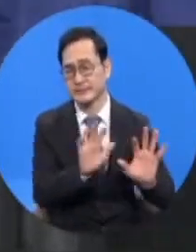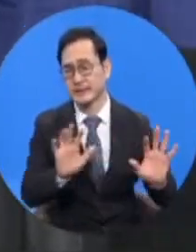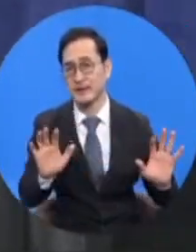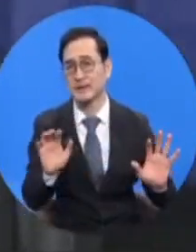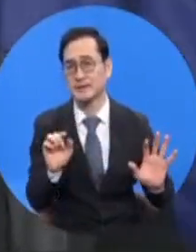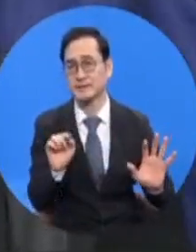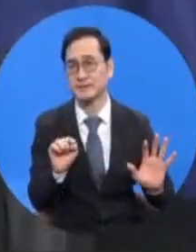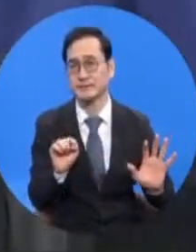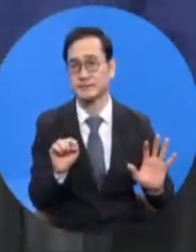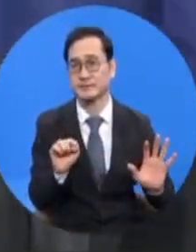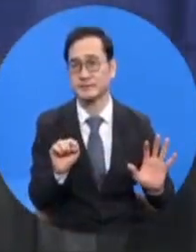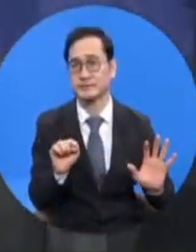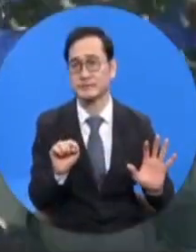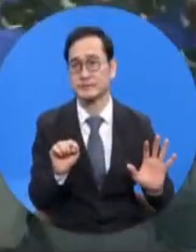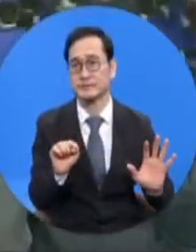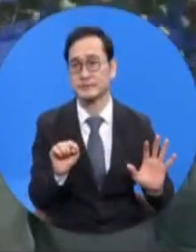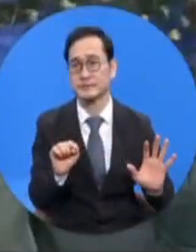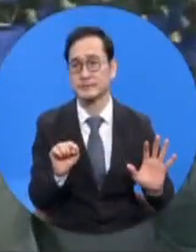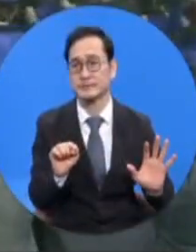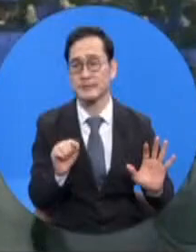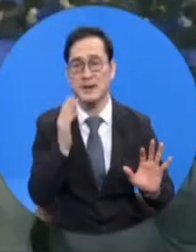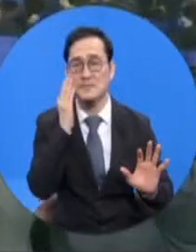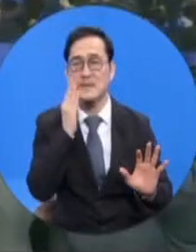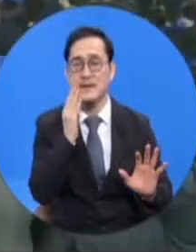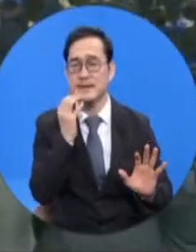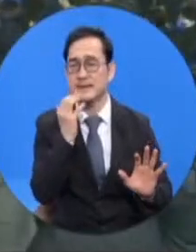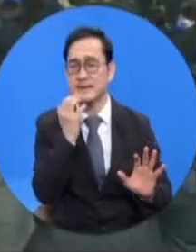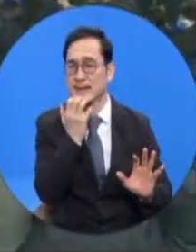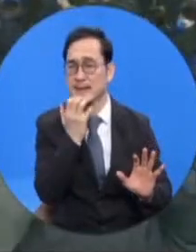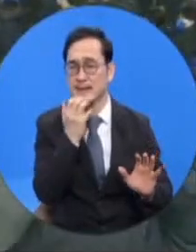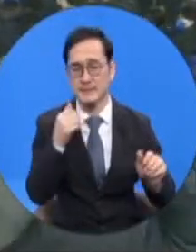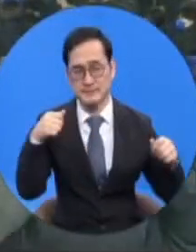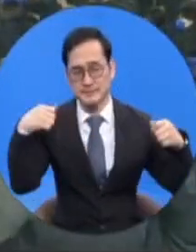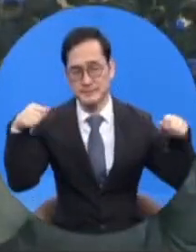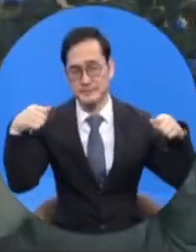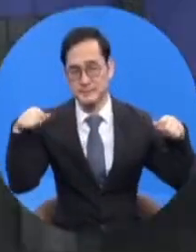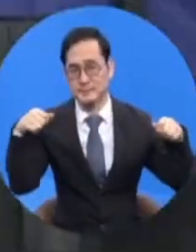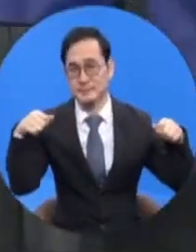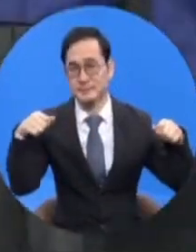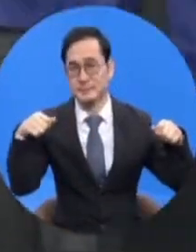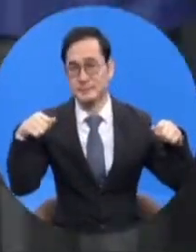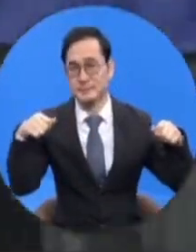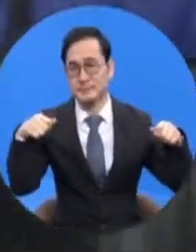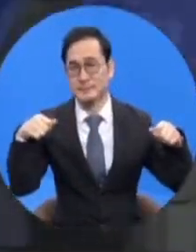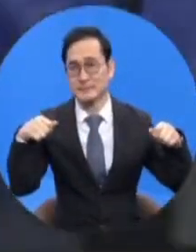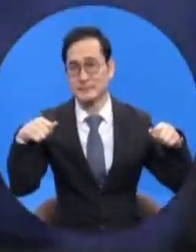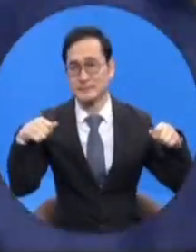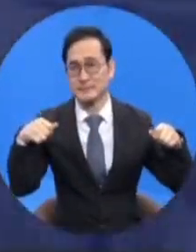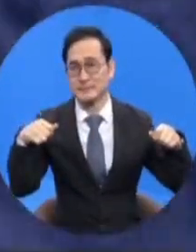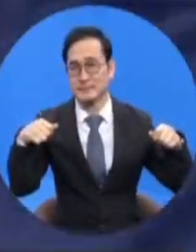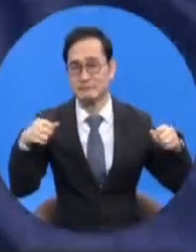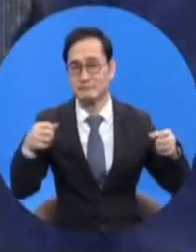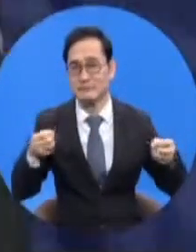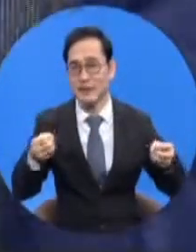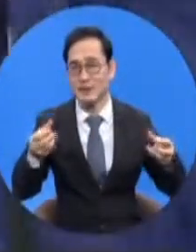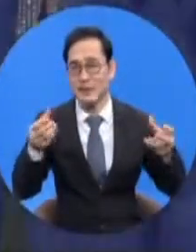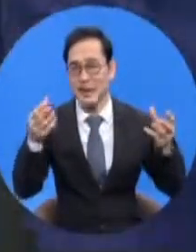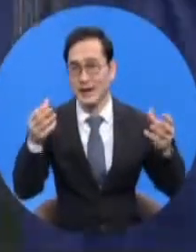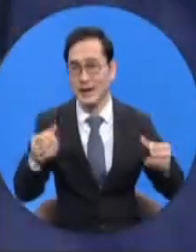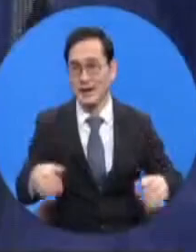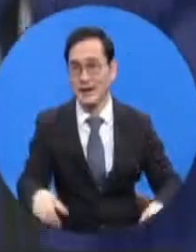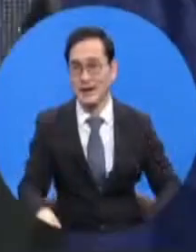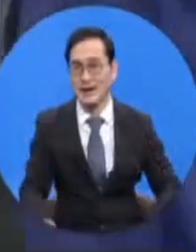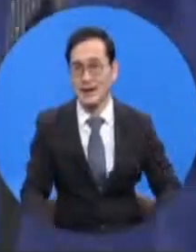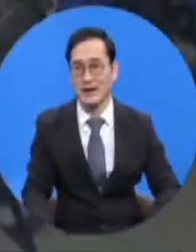보시는 것처럼 팀워크를 강조하면서 이 파란색 보자기를 흔드는 퍼포먼스를 했는데요. 상당히 눈길을